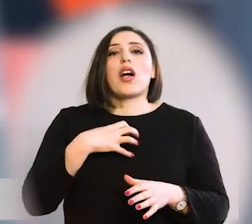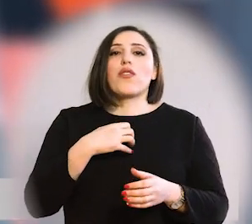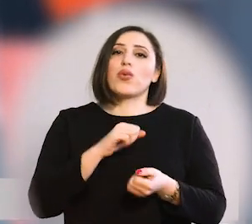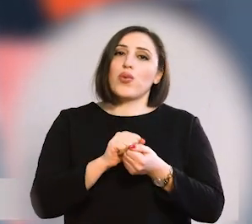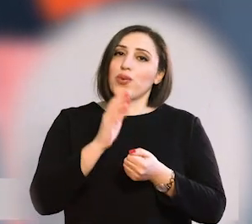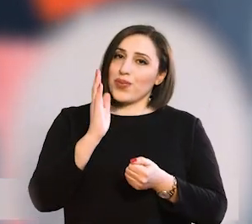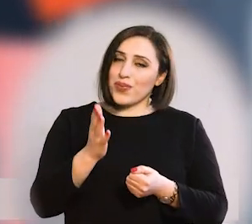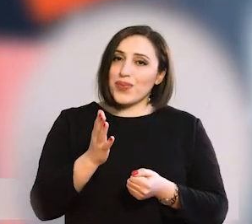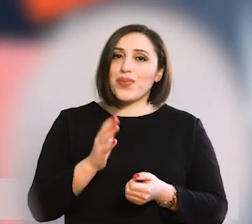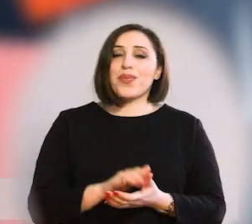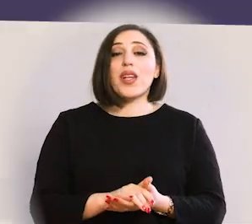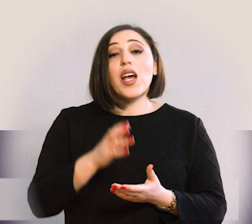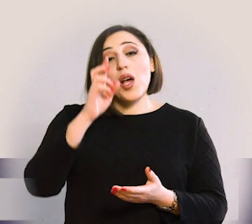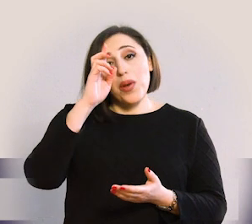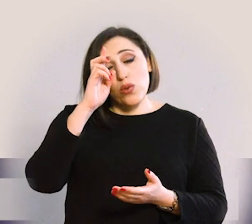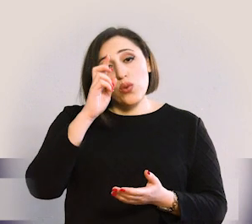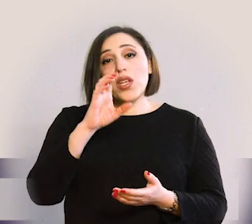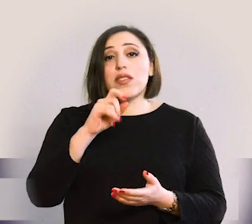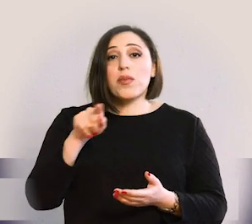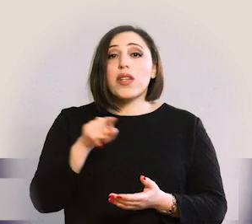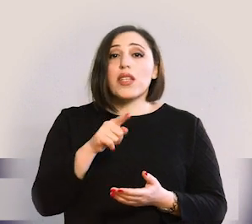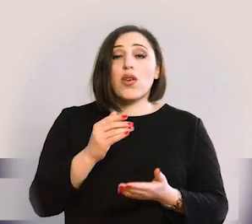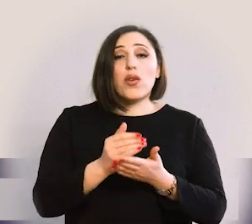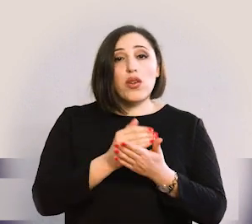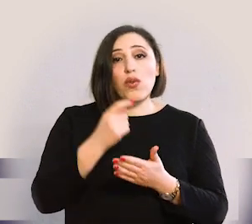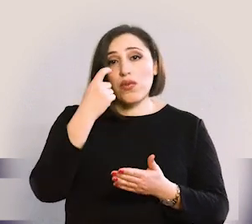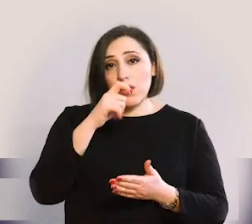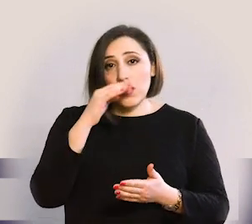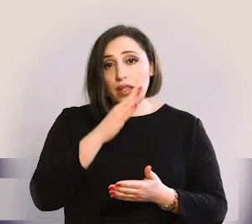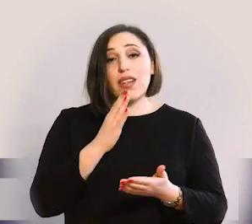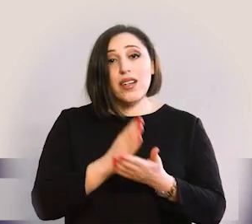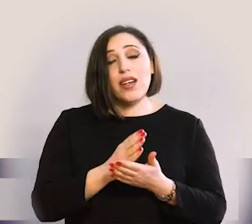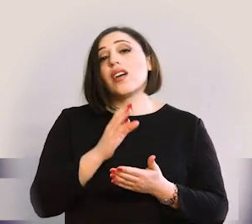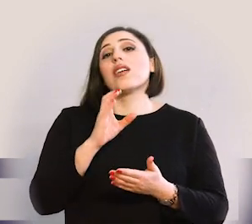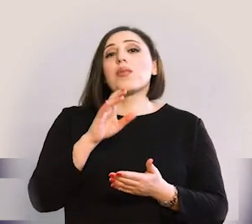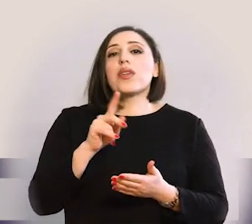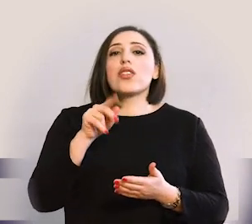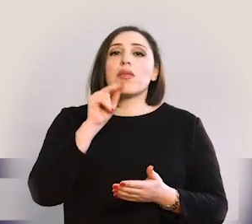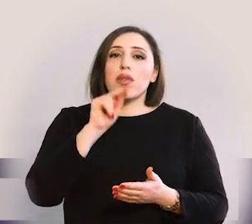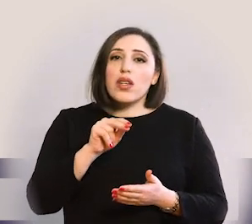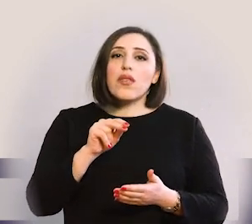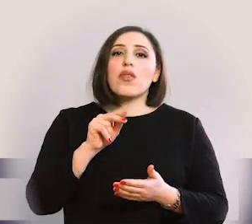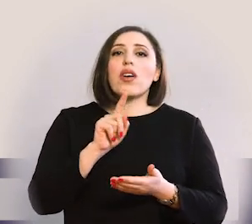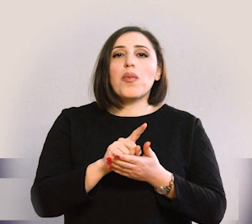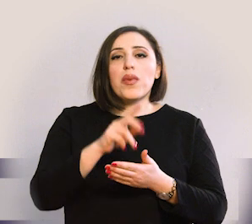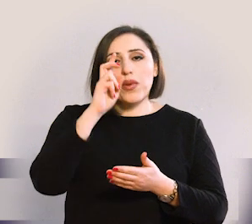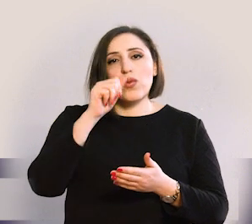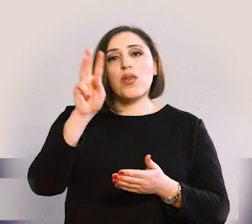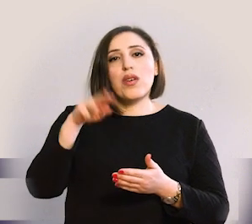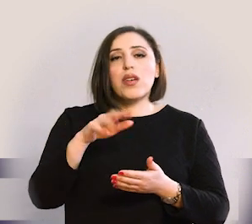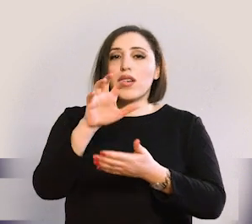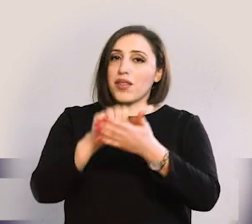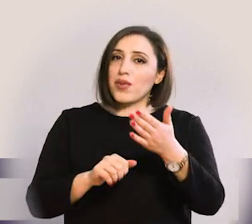ձեր ընկերության հիմնադիր փաստաթուղթը։ Պետության առջև ստանձնած պարտավորությունները չկատարելու պարագայում ՍՊԸ-ն պատասխանատու է միայն ընկերությանը